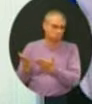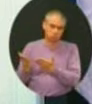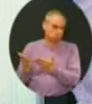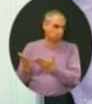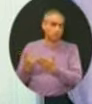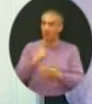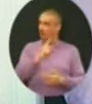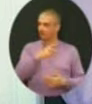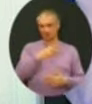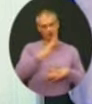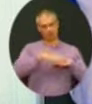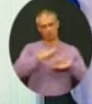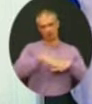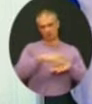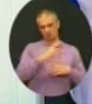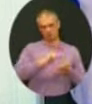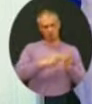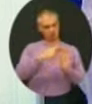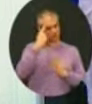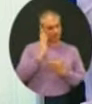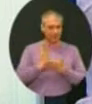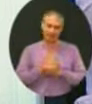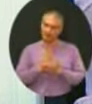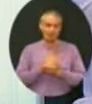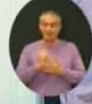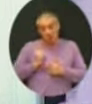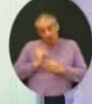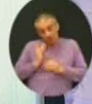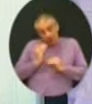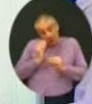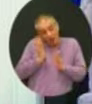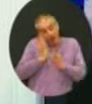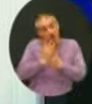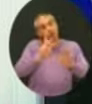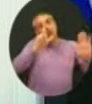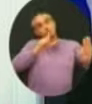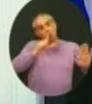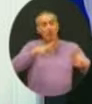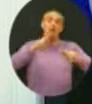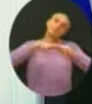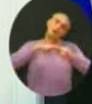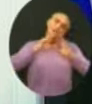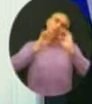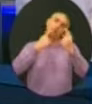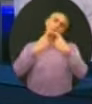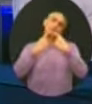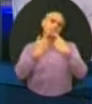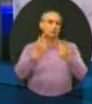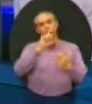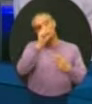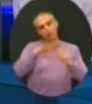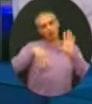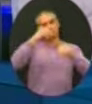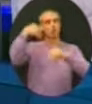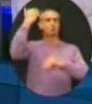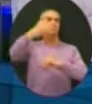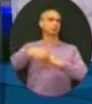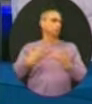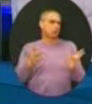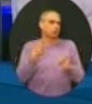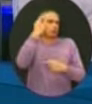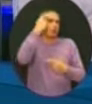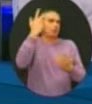שואל פוליטי ותיק, אתה יודע שצריך להכין את הקרקע, ואתה לא תחכה הרי עכשיו ליולי, ואז תתחיל בשיחות, ואולי יהיו בחירות בסוף השנה. אתה לא